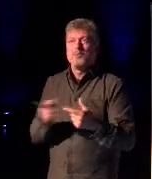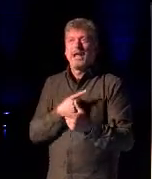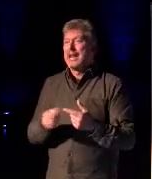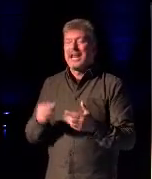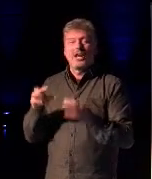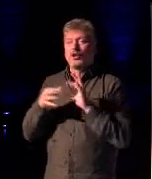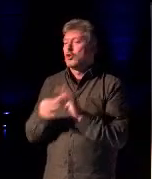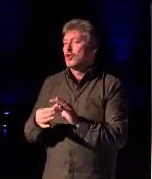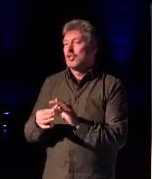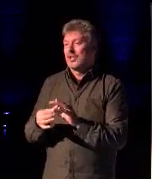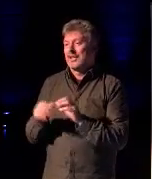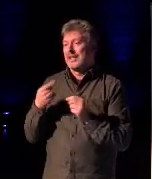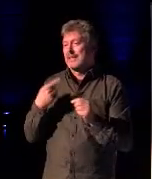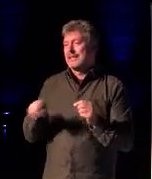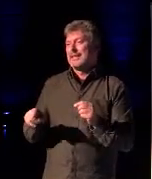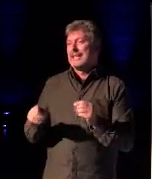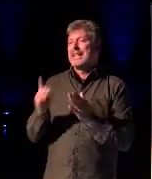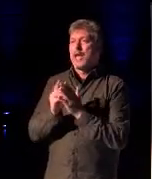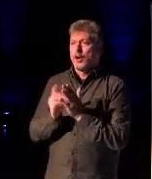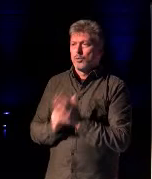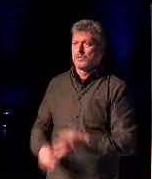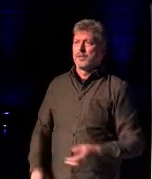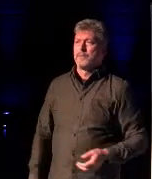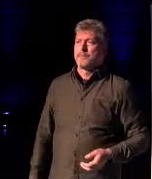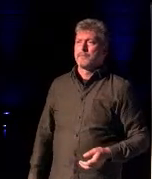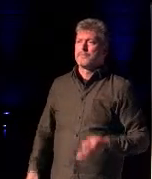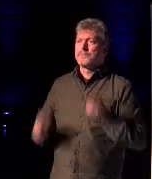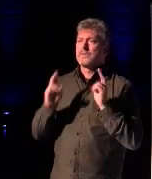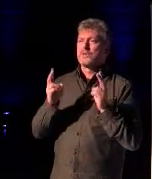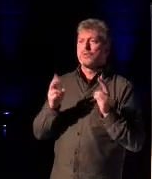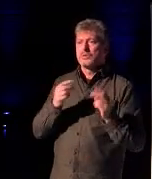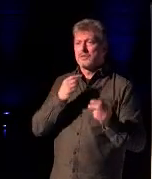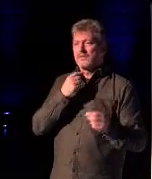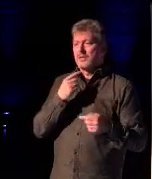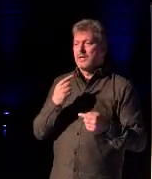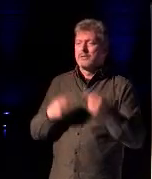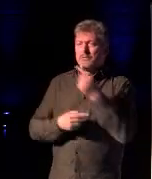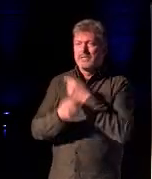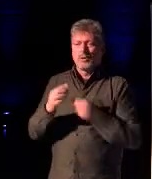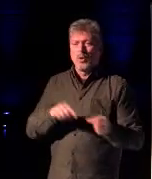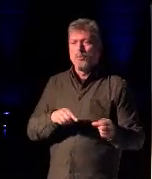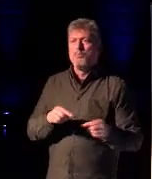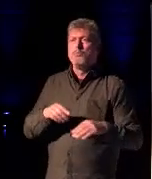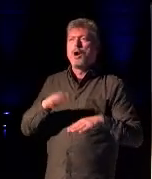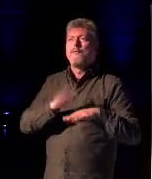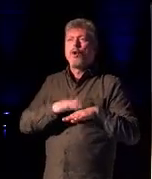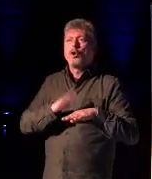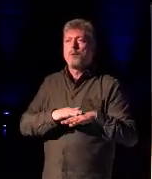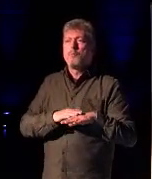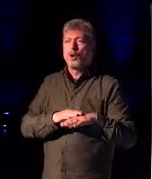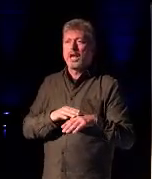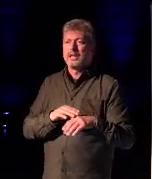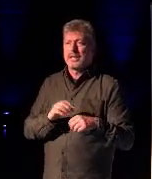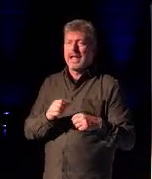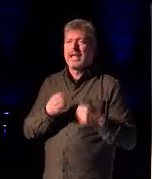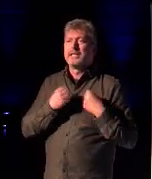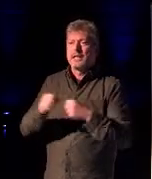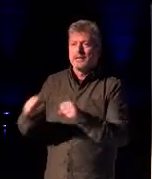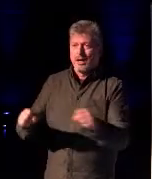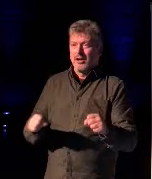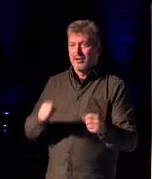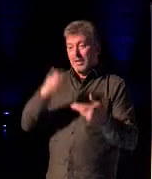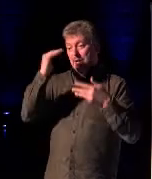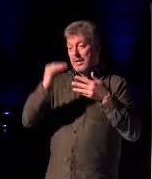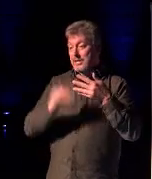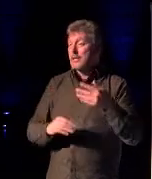diagnose. Og så snakker vi om forebyggende tiltak. Og på lista over det som har vært nevnt flere ganger her,